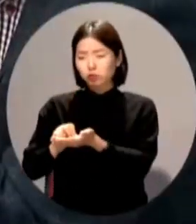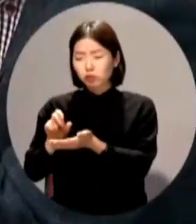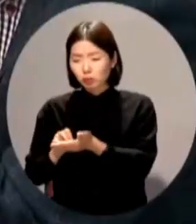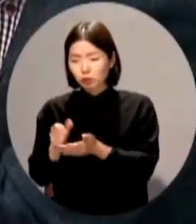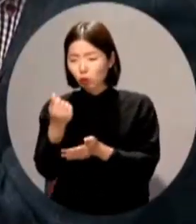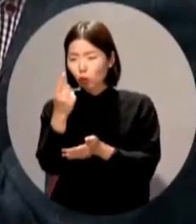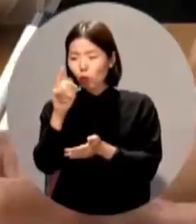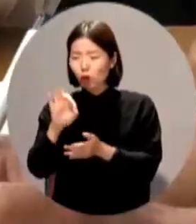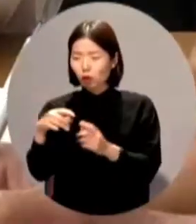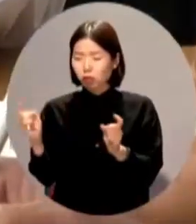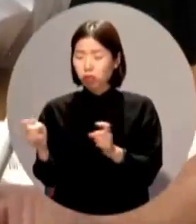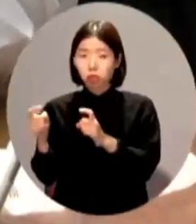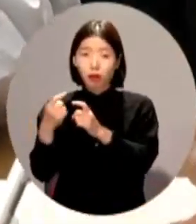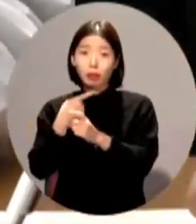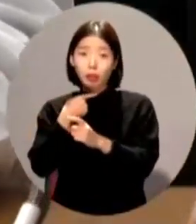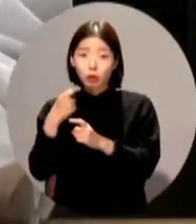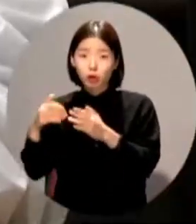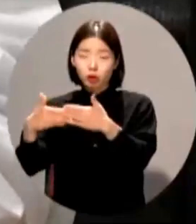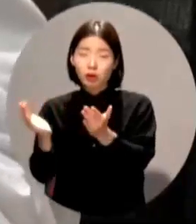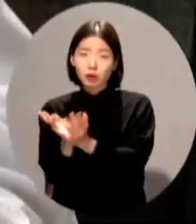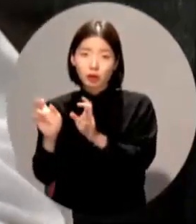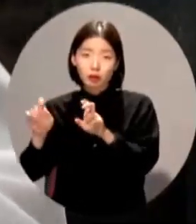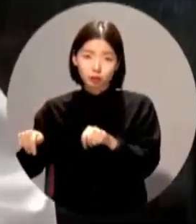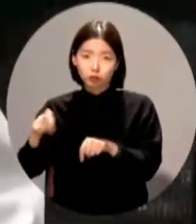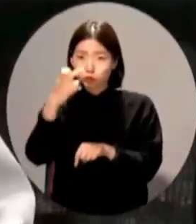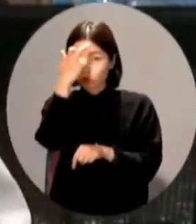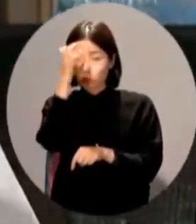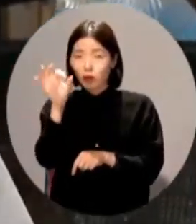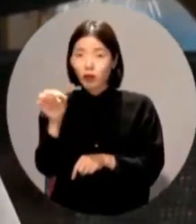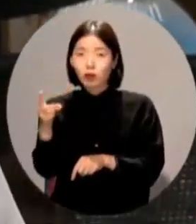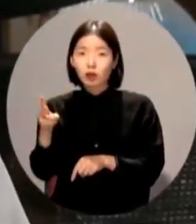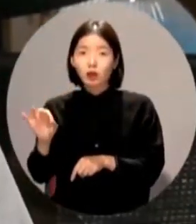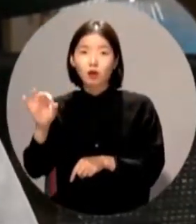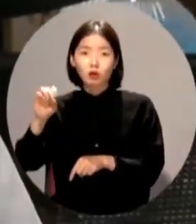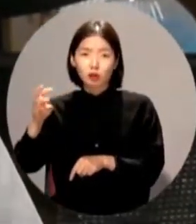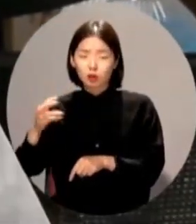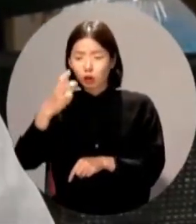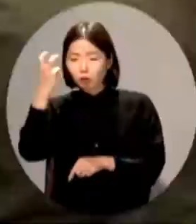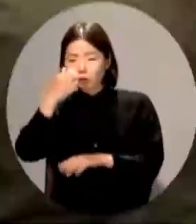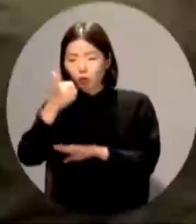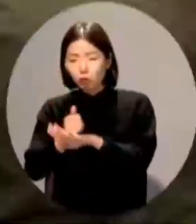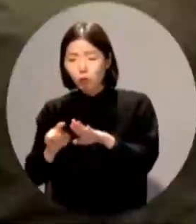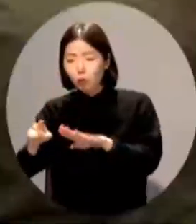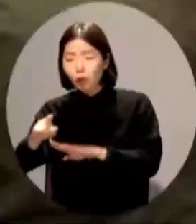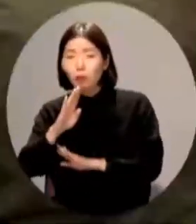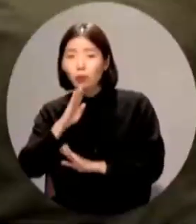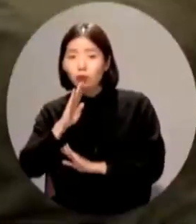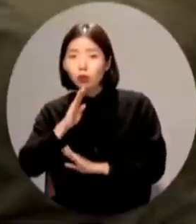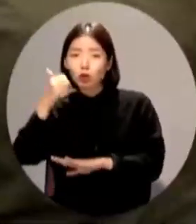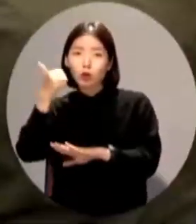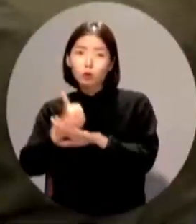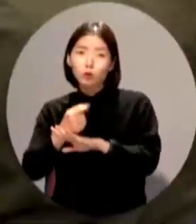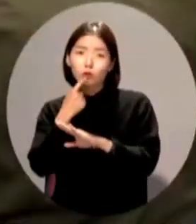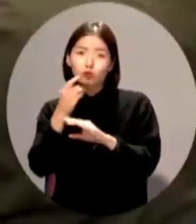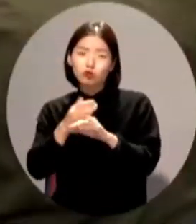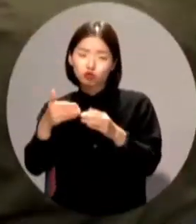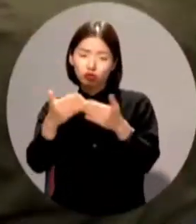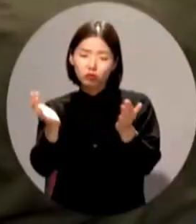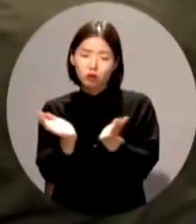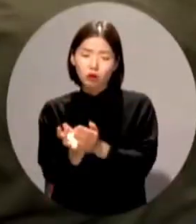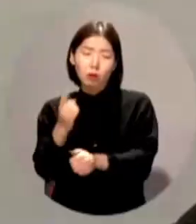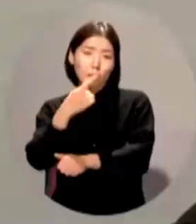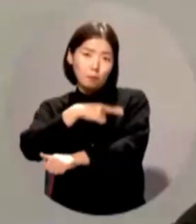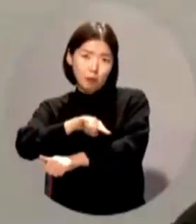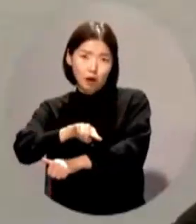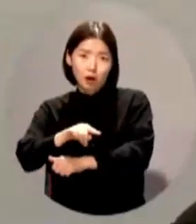군수와 각을 세웠던 무소속 최영일 후보 여론조사 우에도 의도치 않게 민주당 적을 내놓은 최